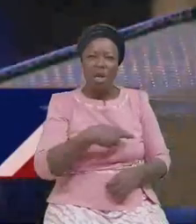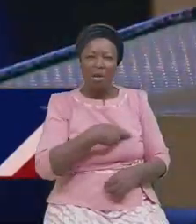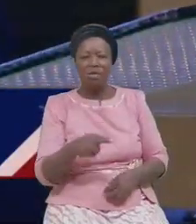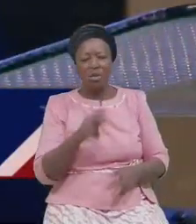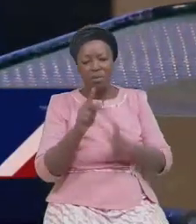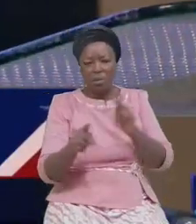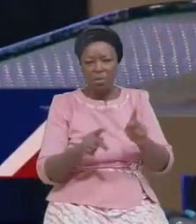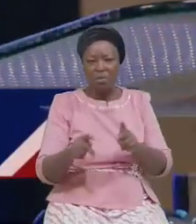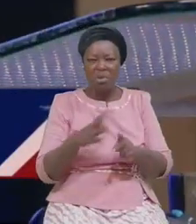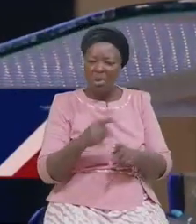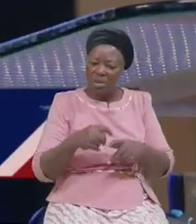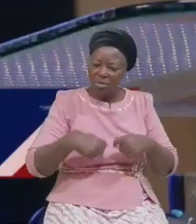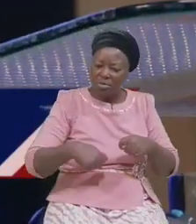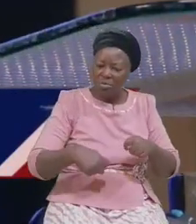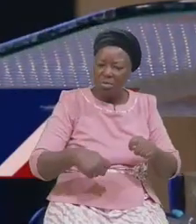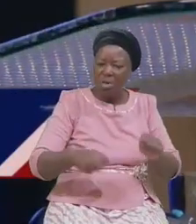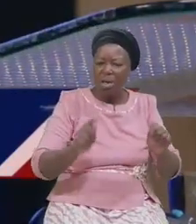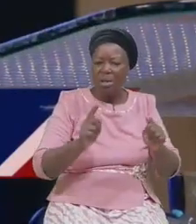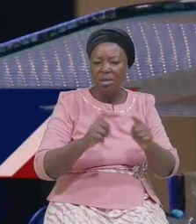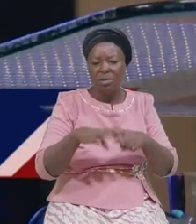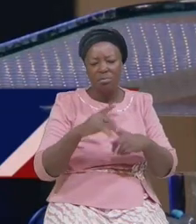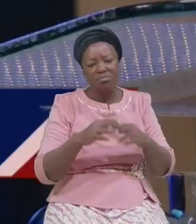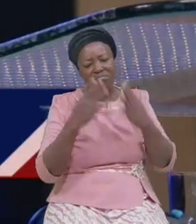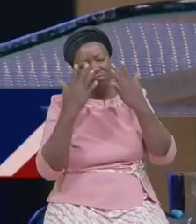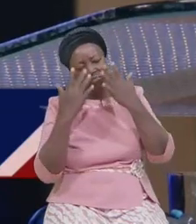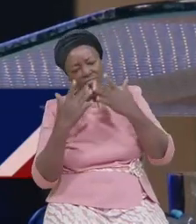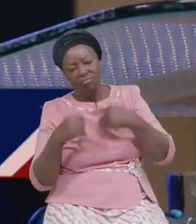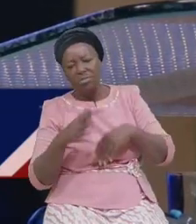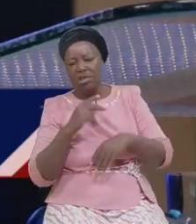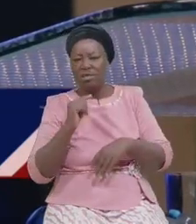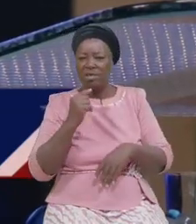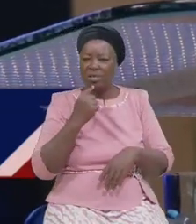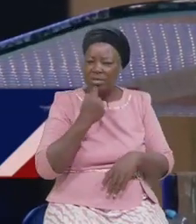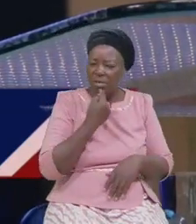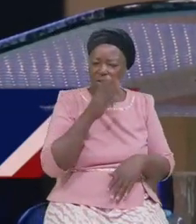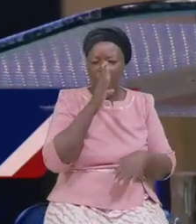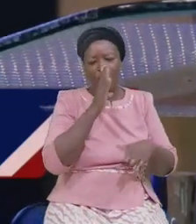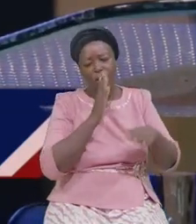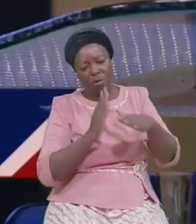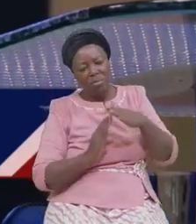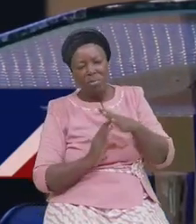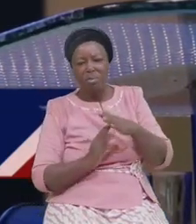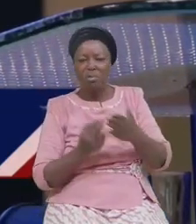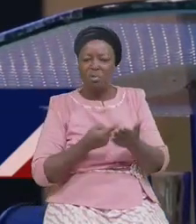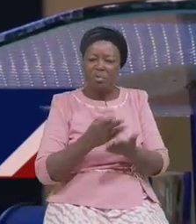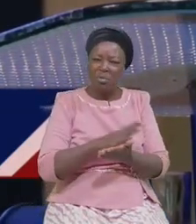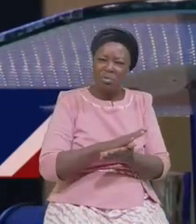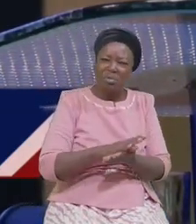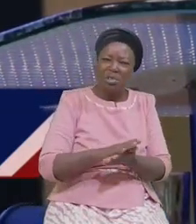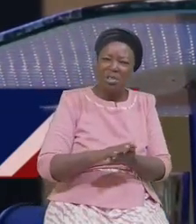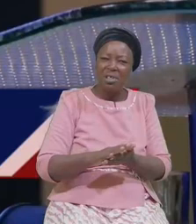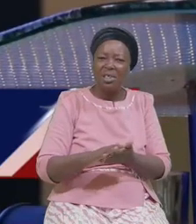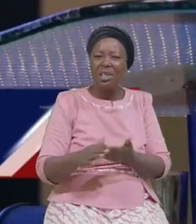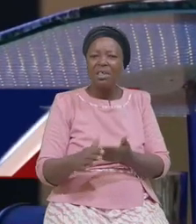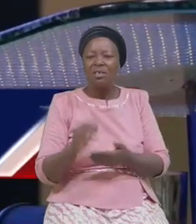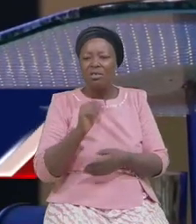ils essaient d'être sobres, ils essaient d'être sérieux, ils essaient d'être sains, et ne buvant pas de l'alcool, ne faisant pas